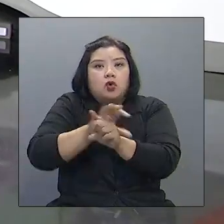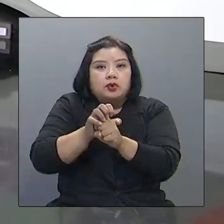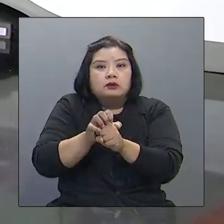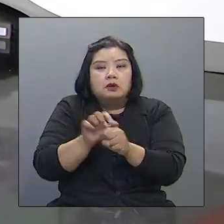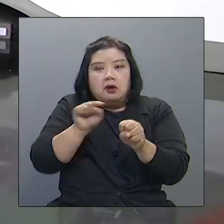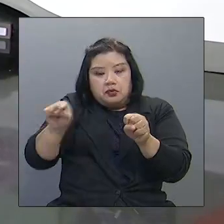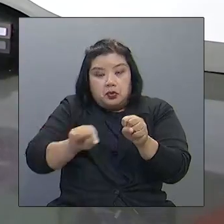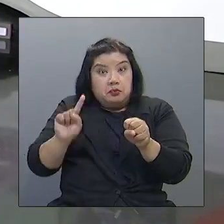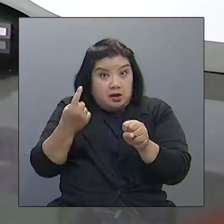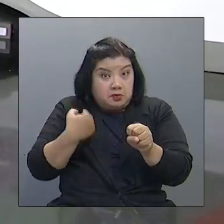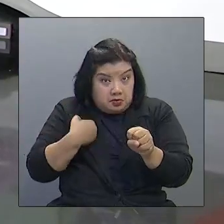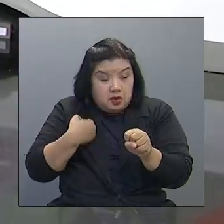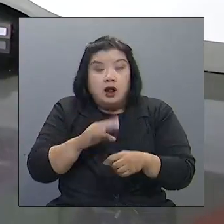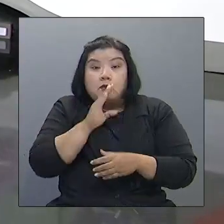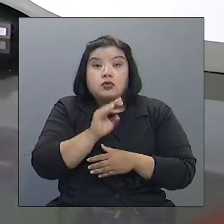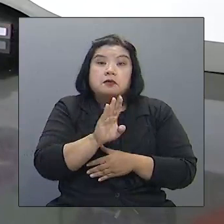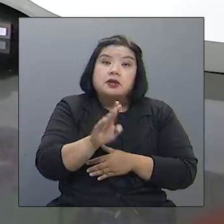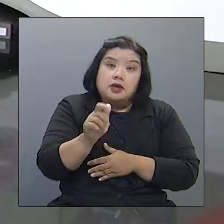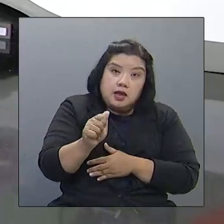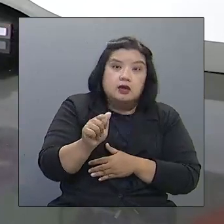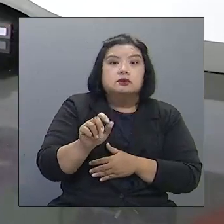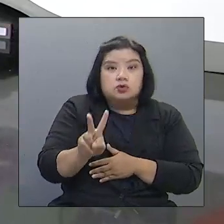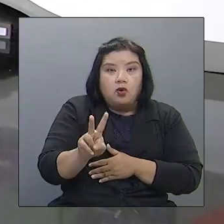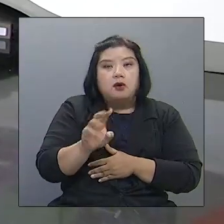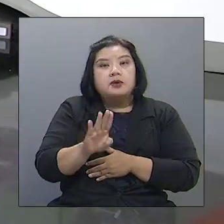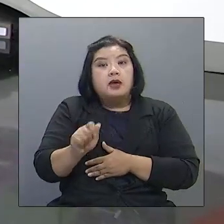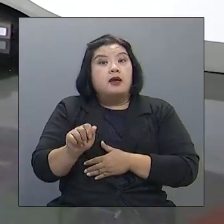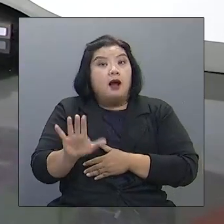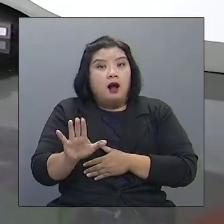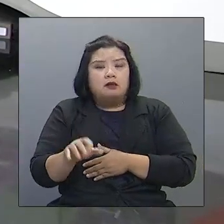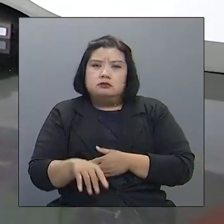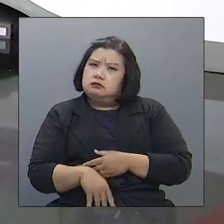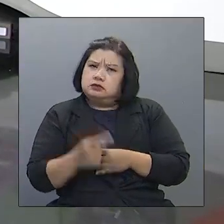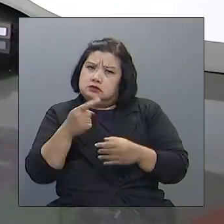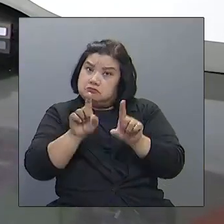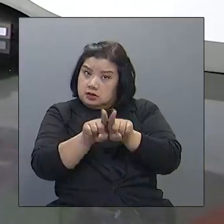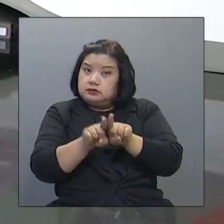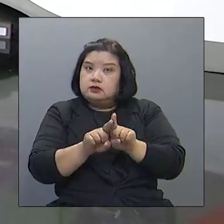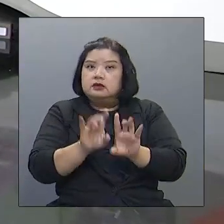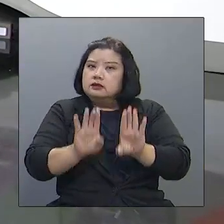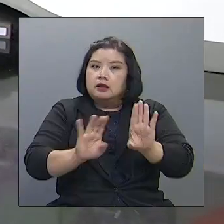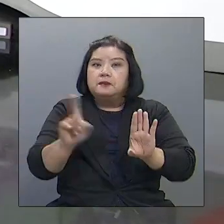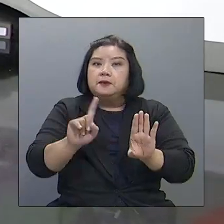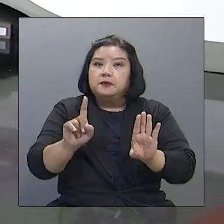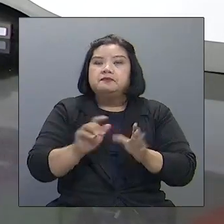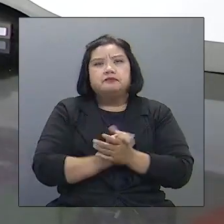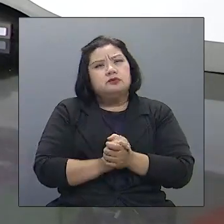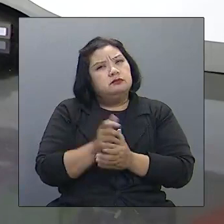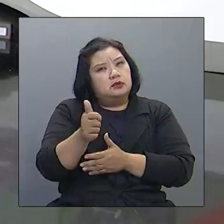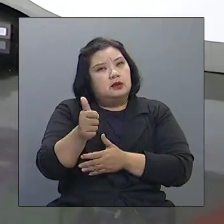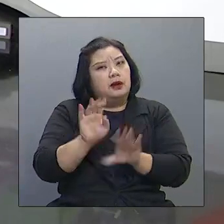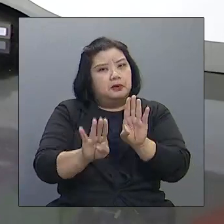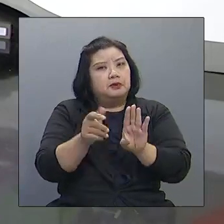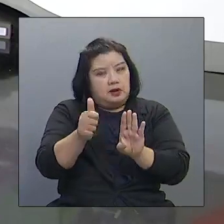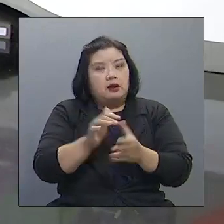คะแล้วถ้าเราเทียบกับ BA 2 BA 5เนี่ยมันเทียบกันได้ไหมคะ เทียบกันน่าจะได้ครับผมเขาคิดว่